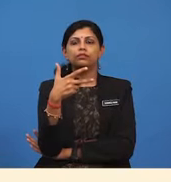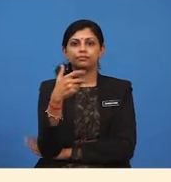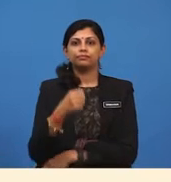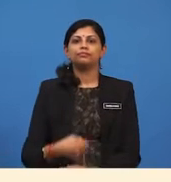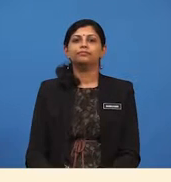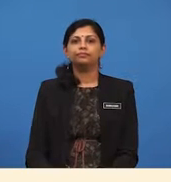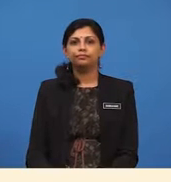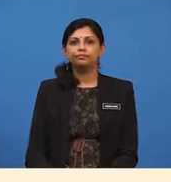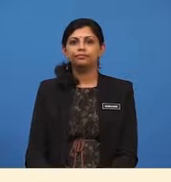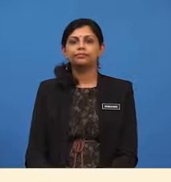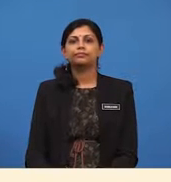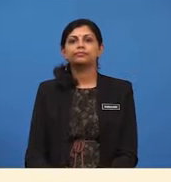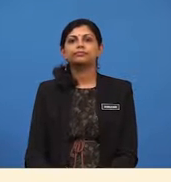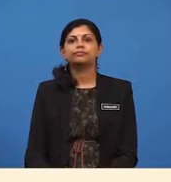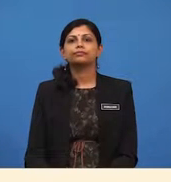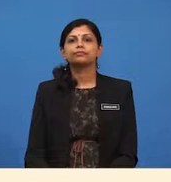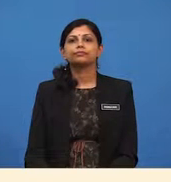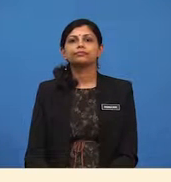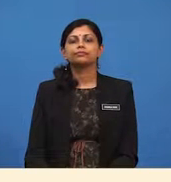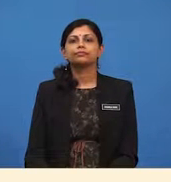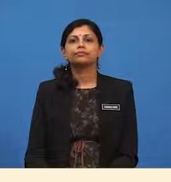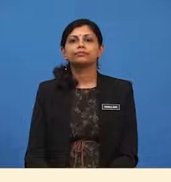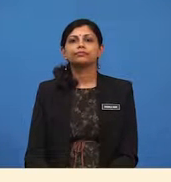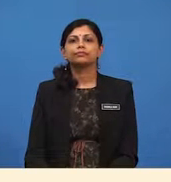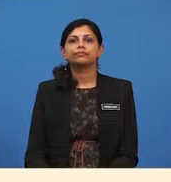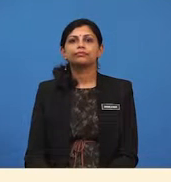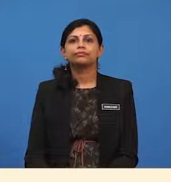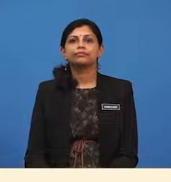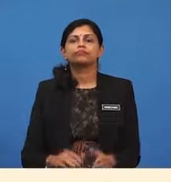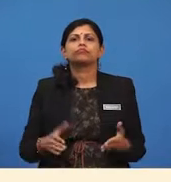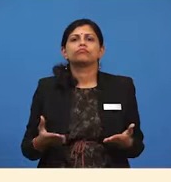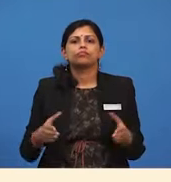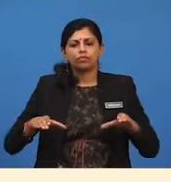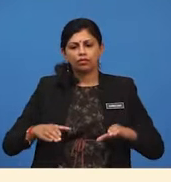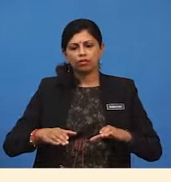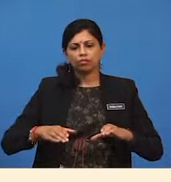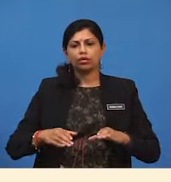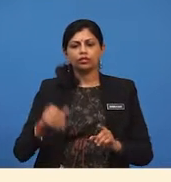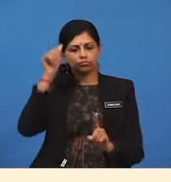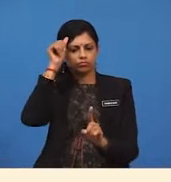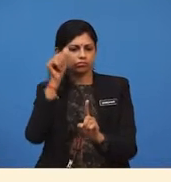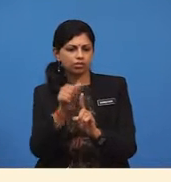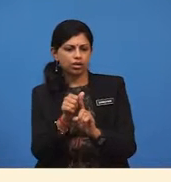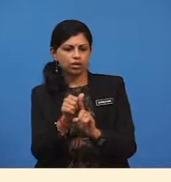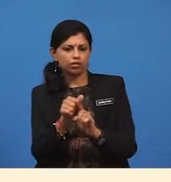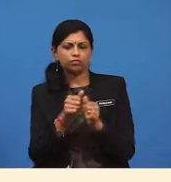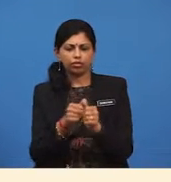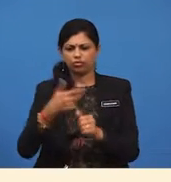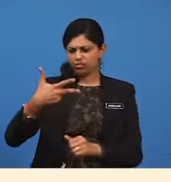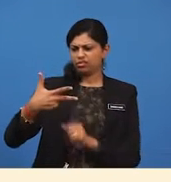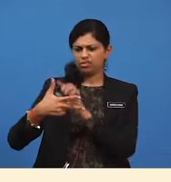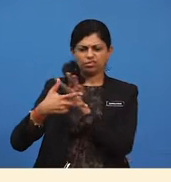Jadi, bagaimana kita hendak menentukan arah gerakan arus dengan menggunakan petua tangan kanan Fleming